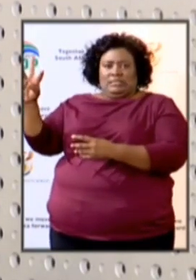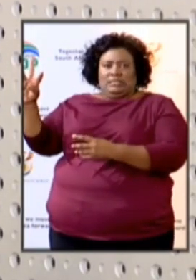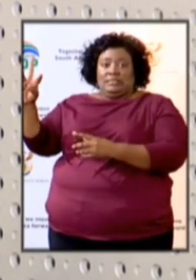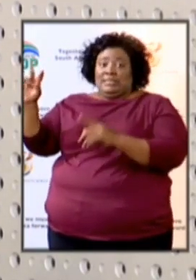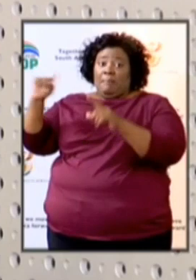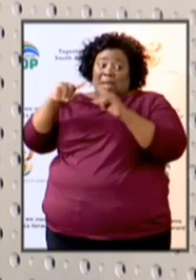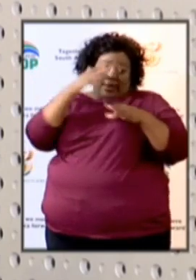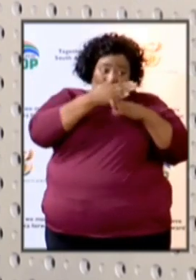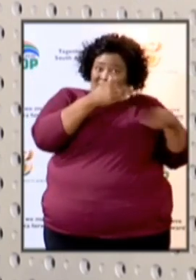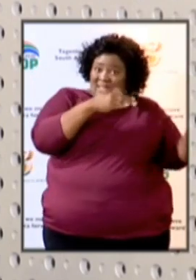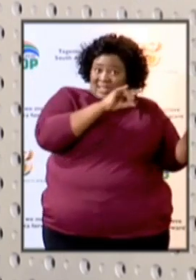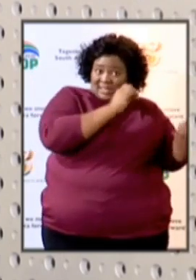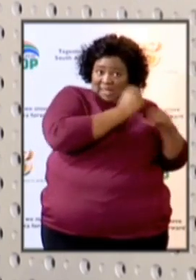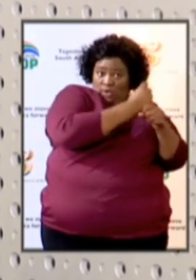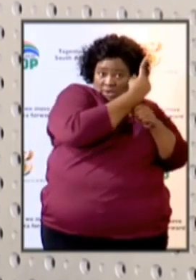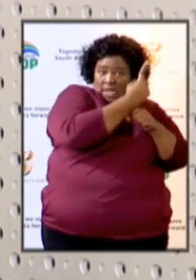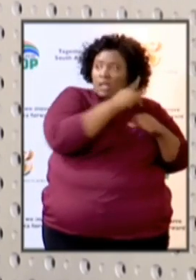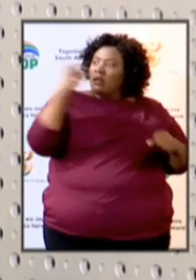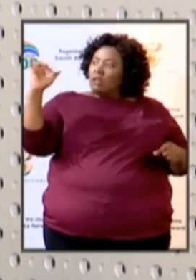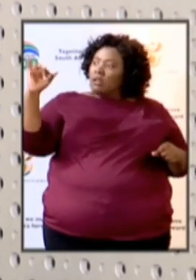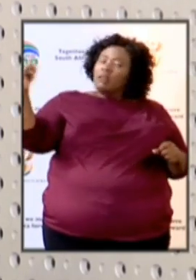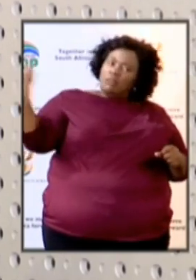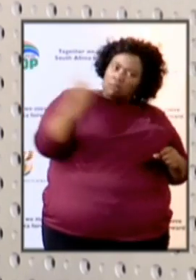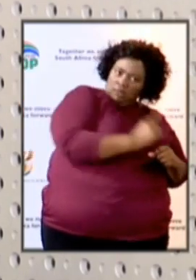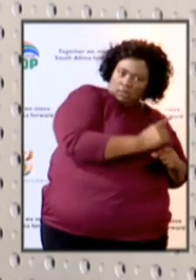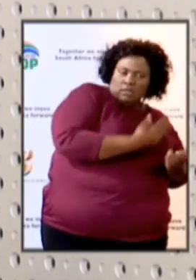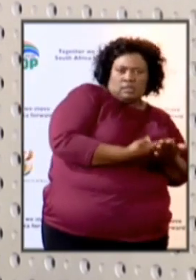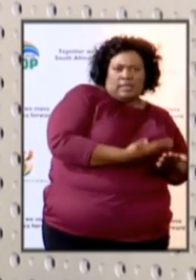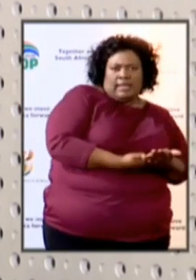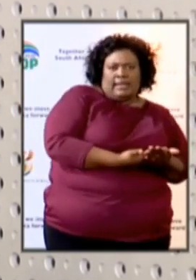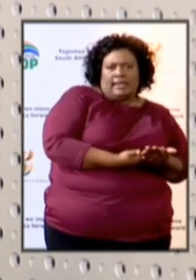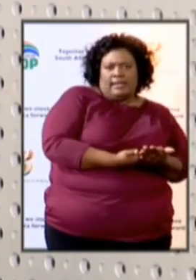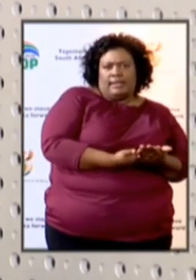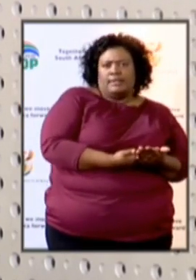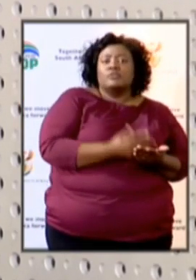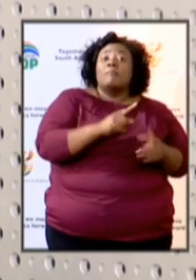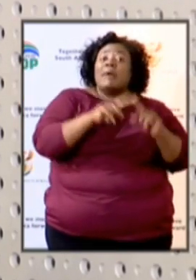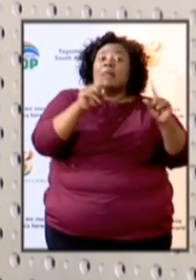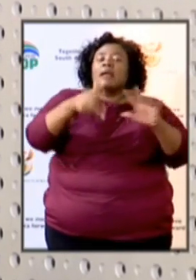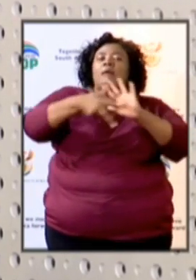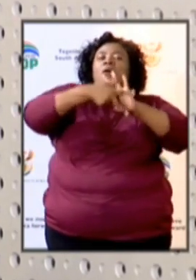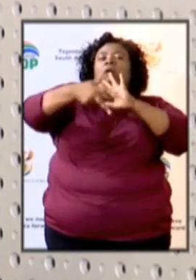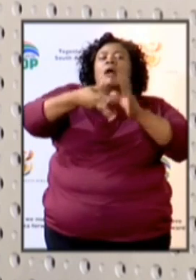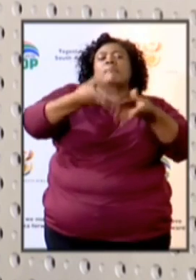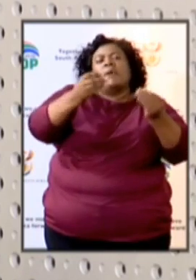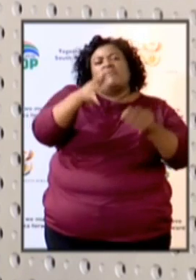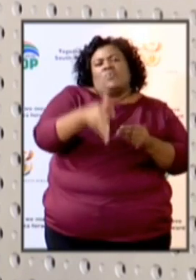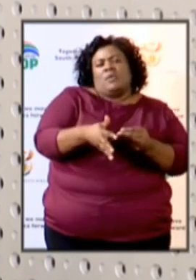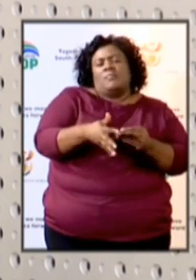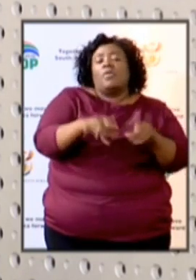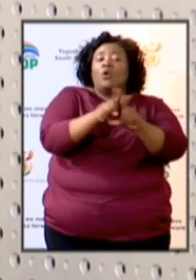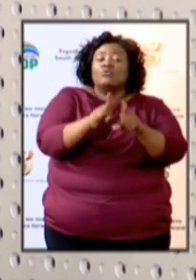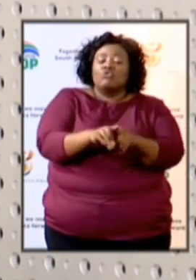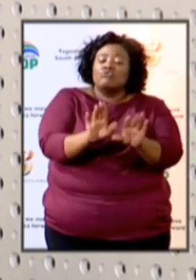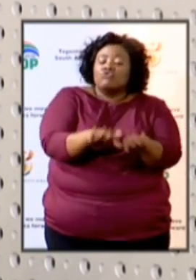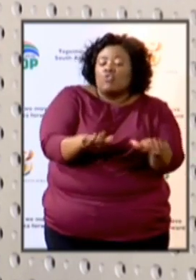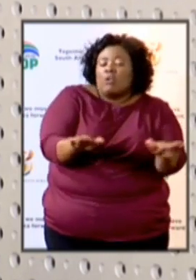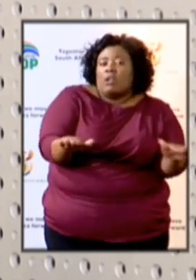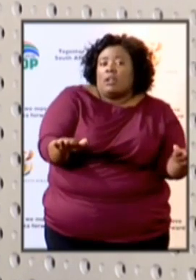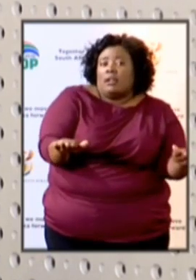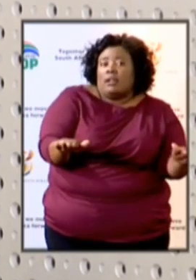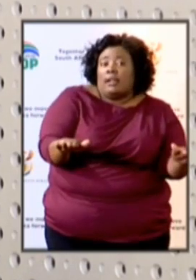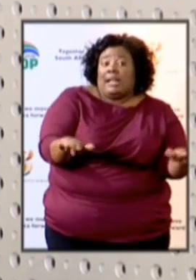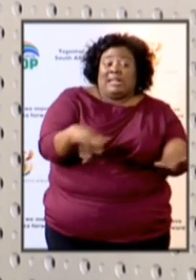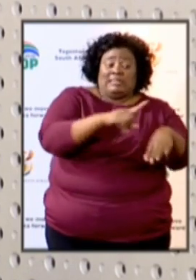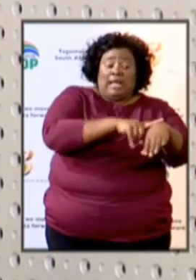nepermit abayitholayo neingane zesikole isikole mase ezivuliwe ezifunda kwenye province